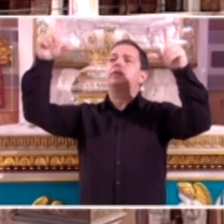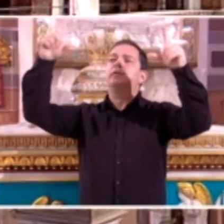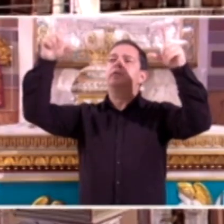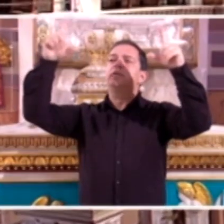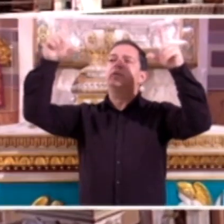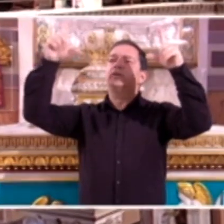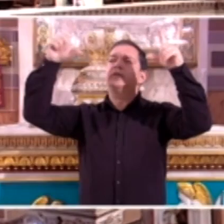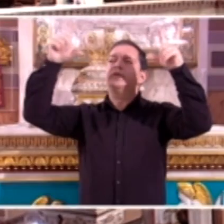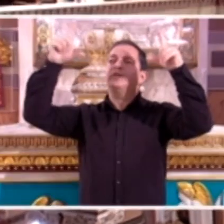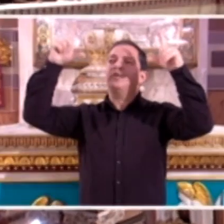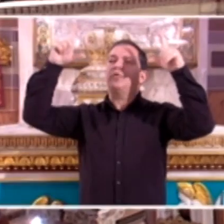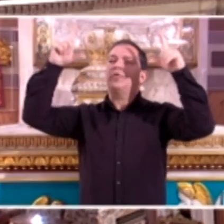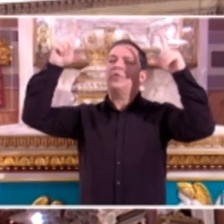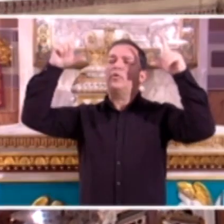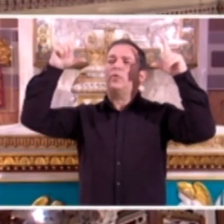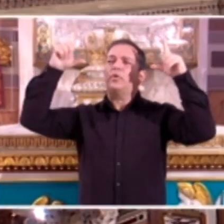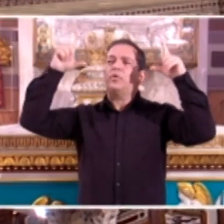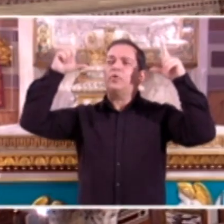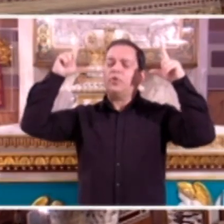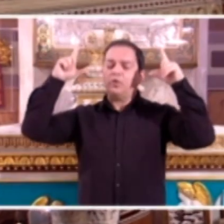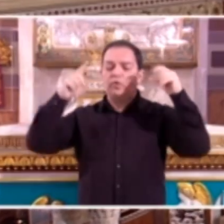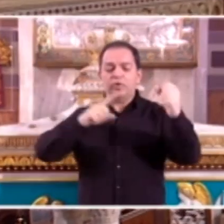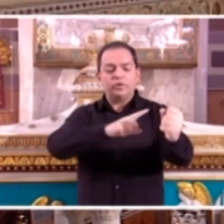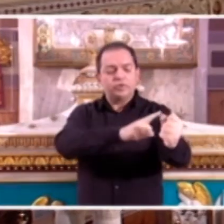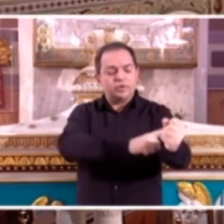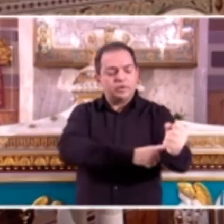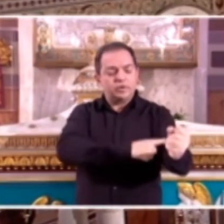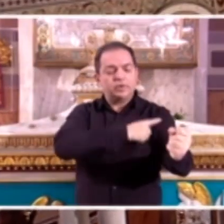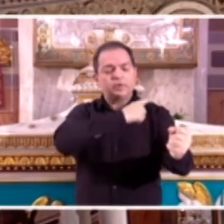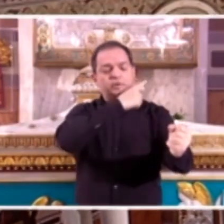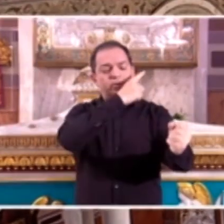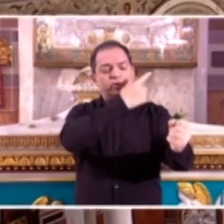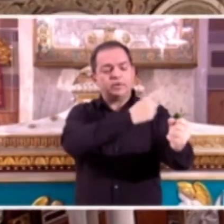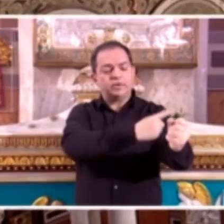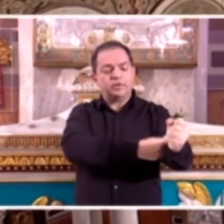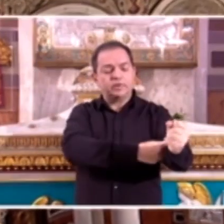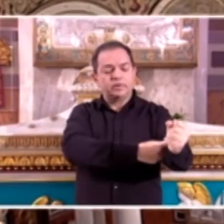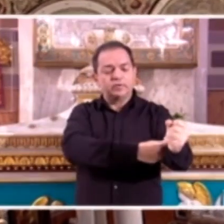yeah.